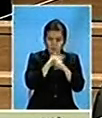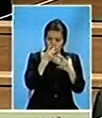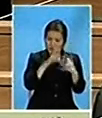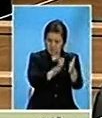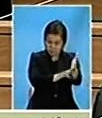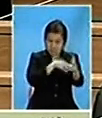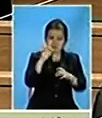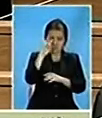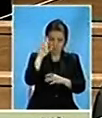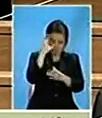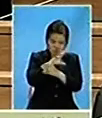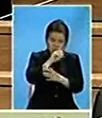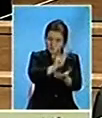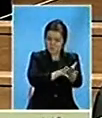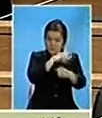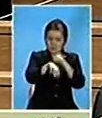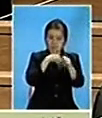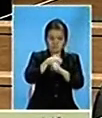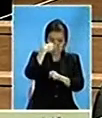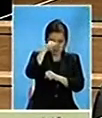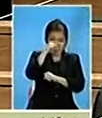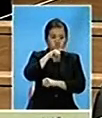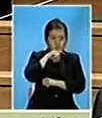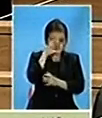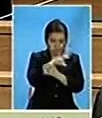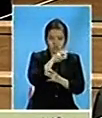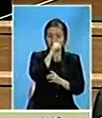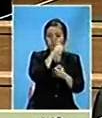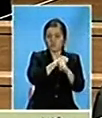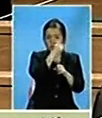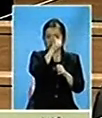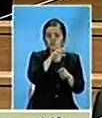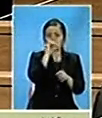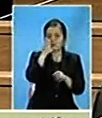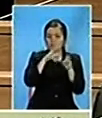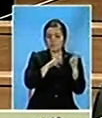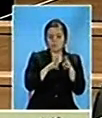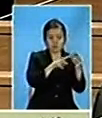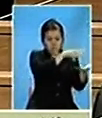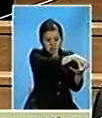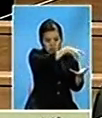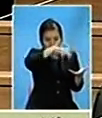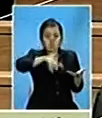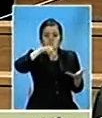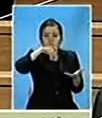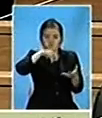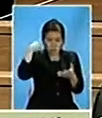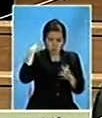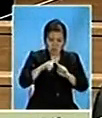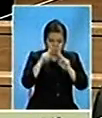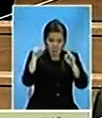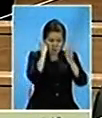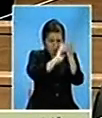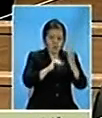นะครับปัจจุบันนี้ก็ยังใช้อยู่นะก็อ้างโจสแอคนะครับแต่คดีของประเทศไทยผมเพิ่งทรา